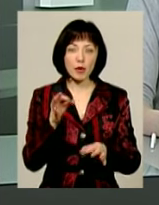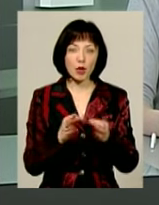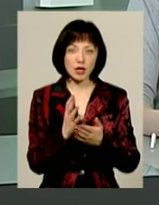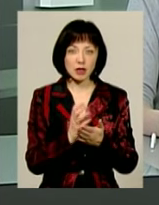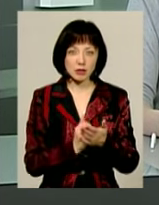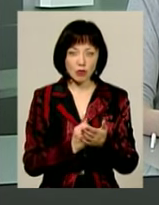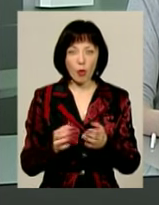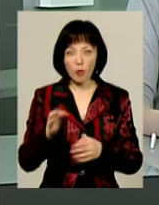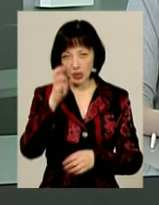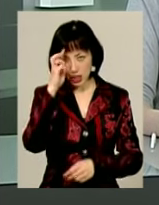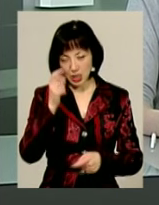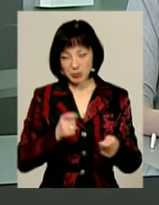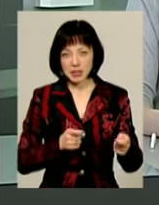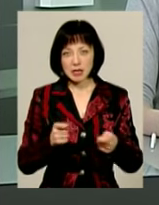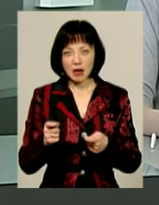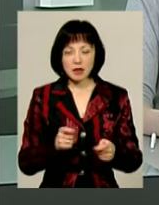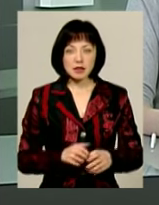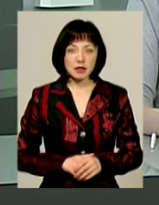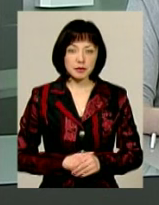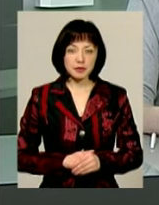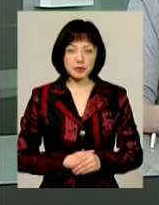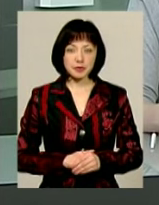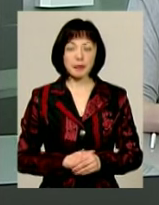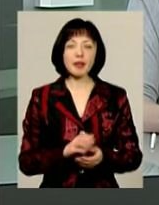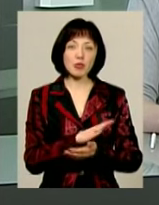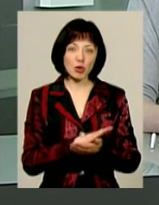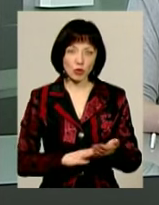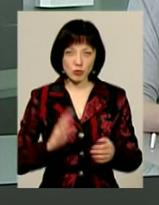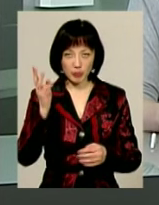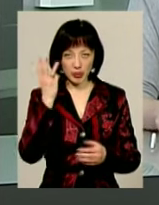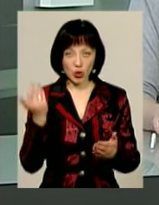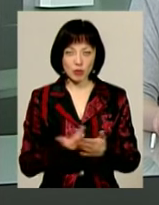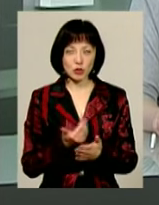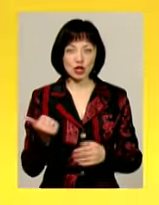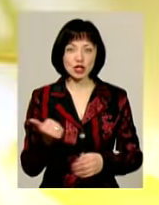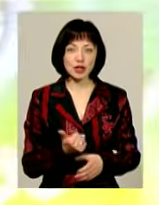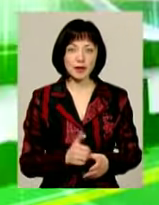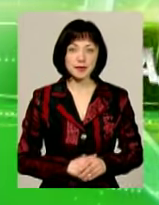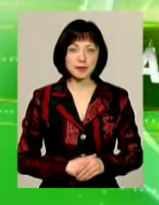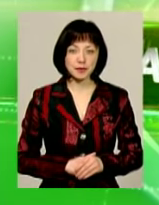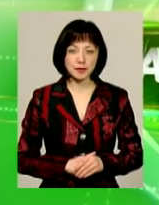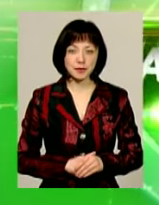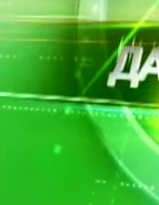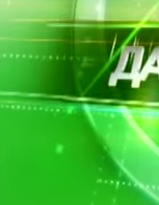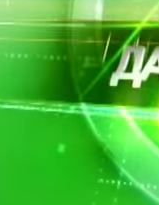ресурсів Хмельницької облдержадміністрації Валентина Шебецька. А ми продовжуємо панораму тиждень.